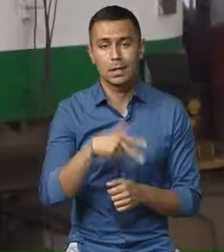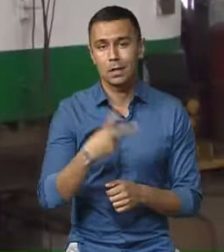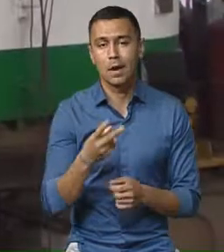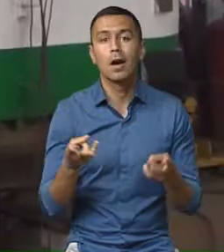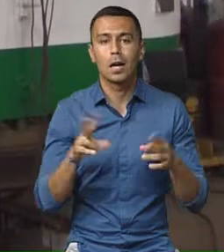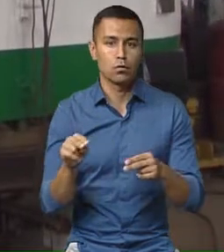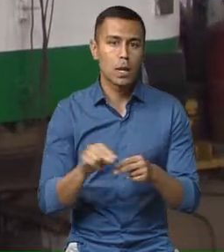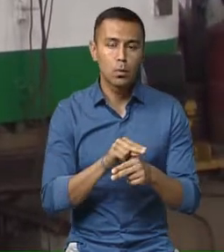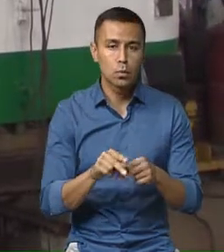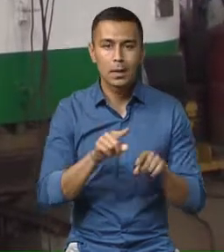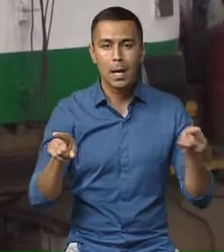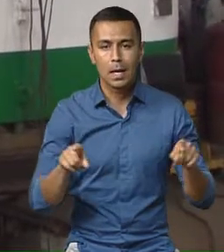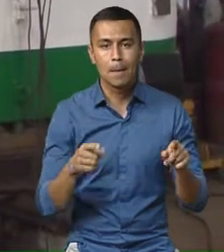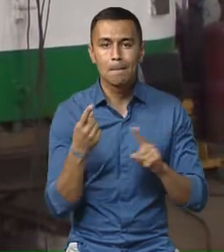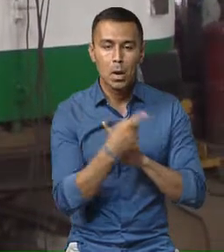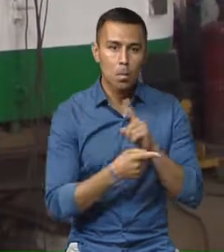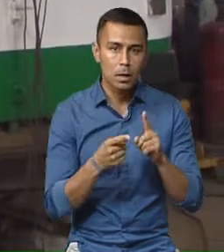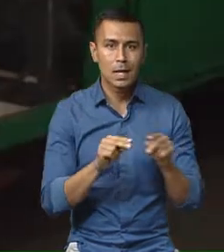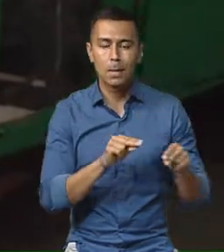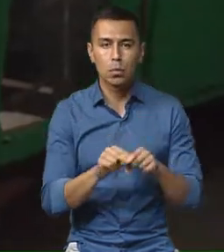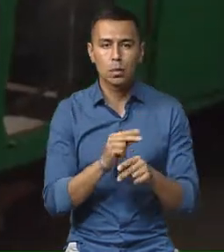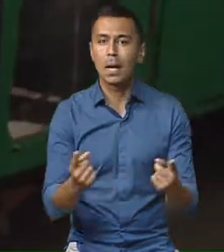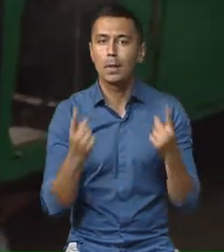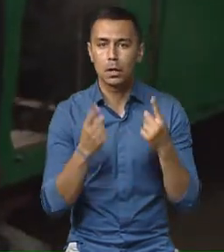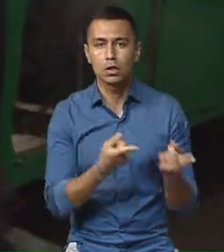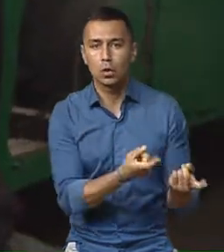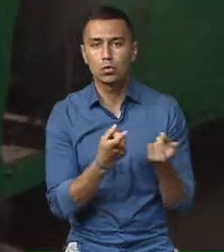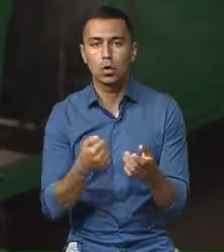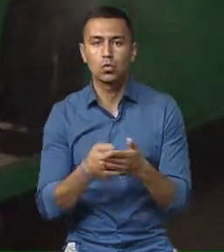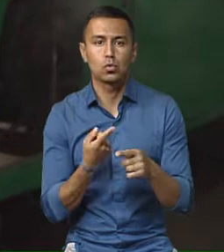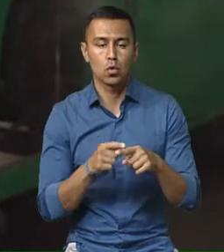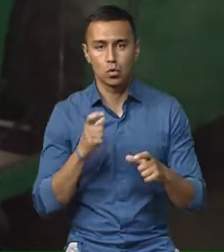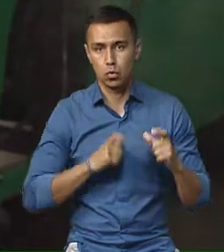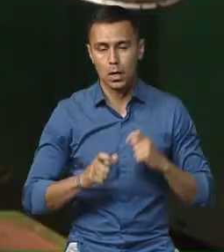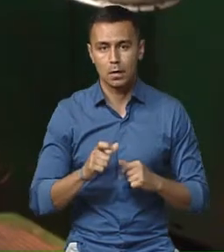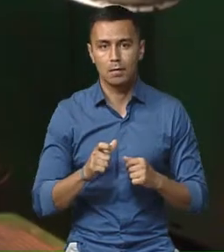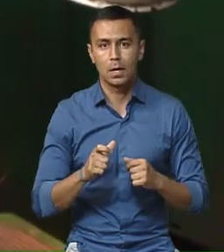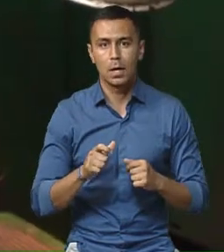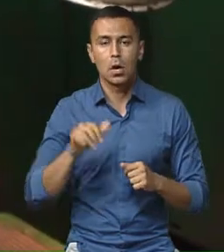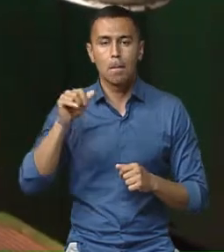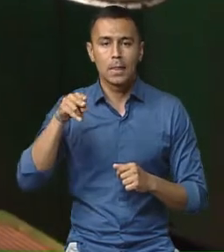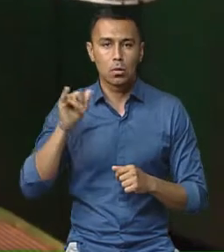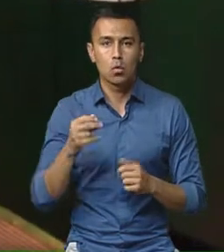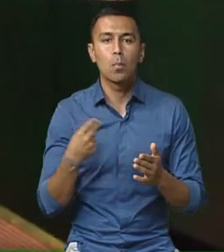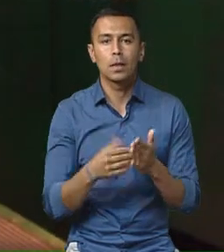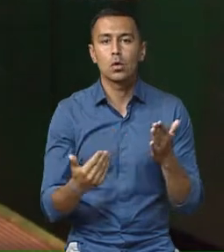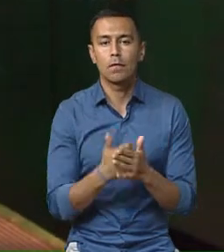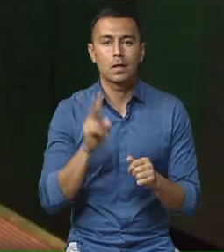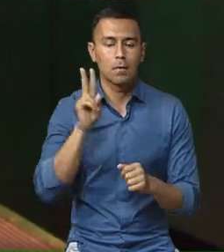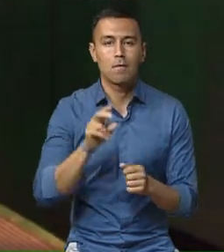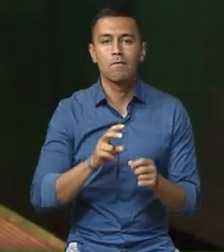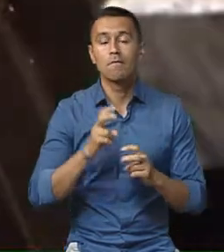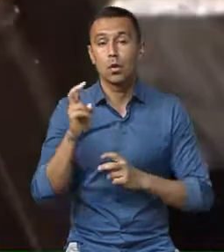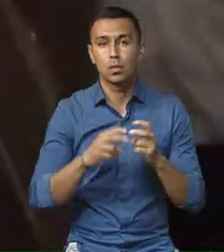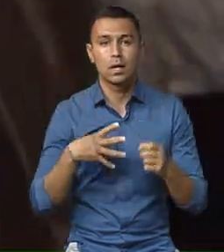Решту ремонтують, деякі переобладнують, ремонтують капітально, залучаючи до цього студентів профтехосвіти. Бо купити новий тролейбус виробництво